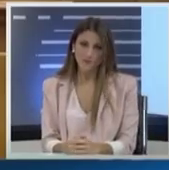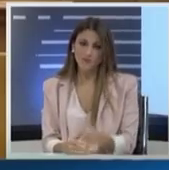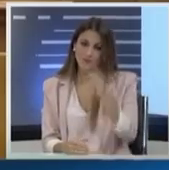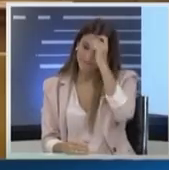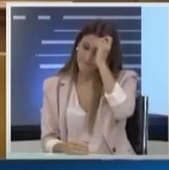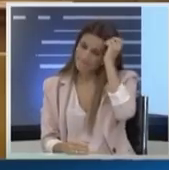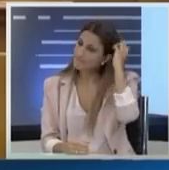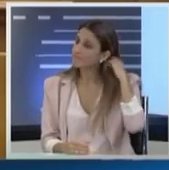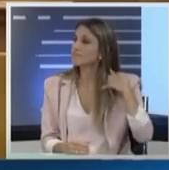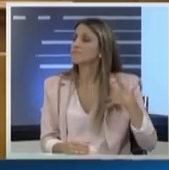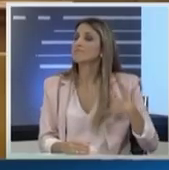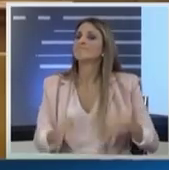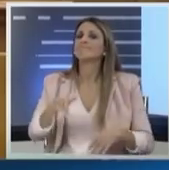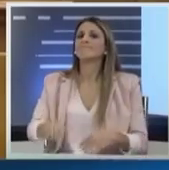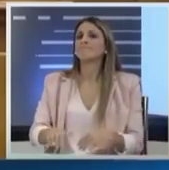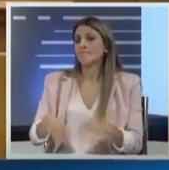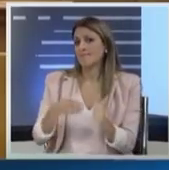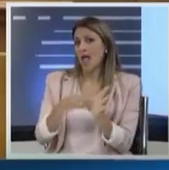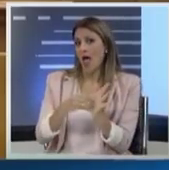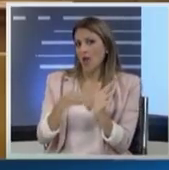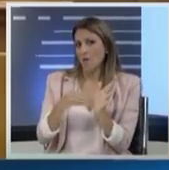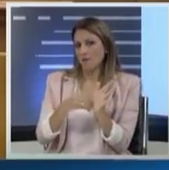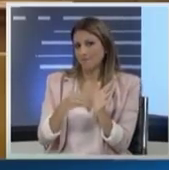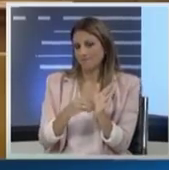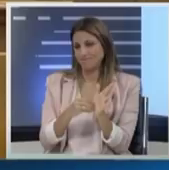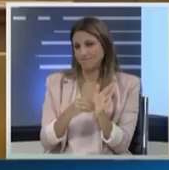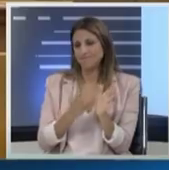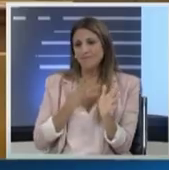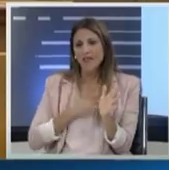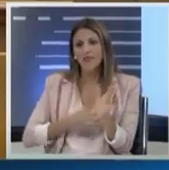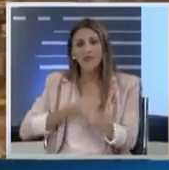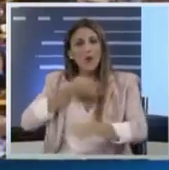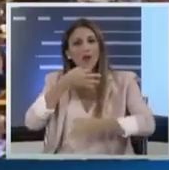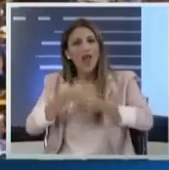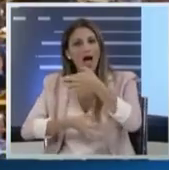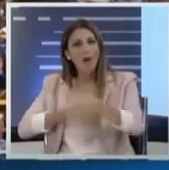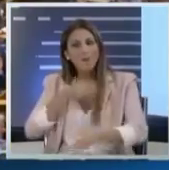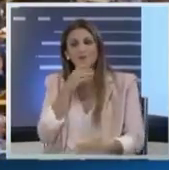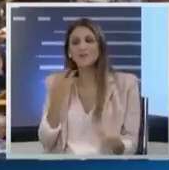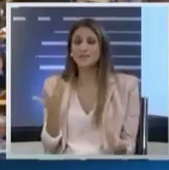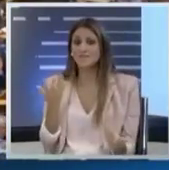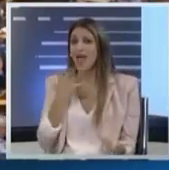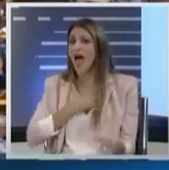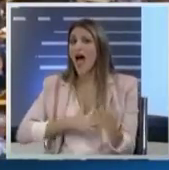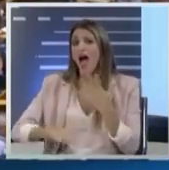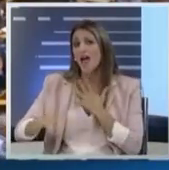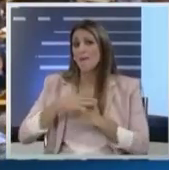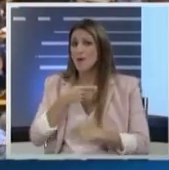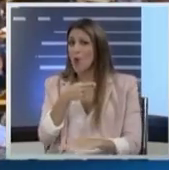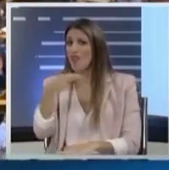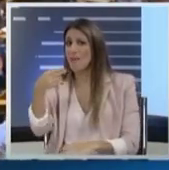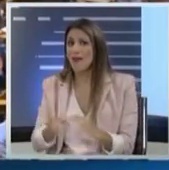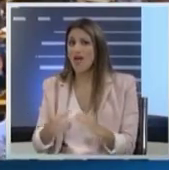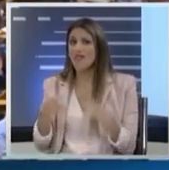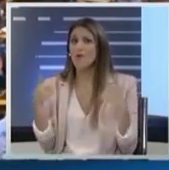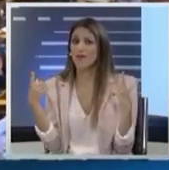Και τώρα, επιτρέψτε μου να έρθω, κύριε Μητσοτάκη, στο αγαπημένο σας θέμα, στο αγαπημένο θέμα της